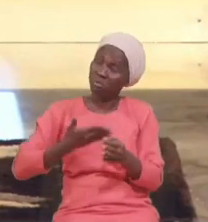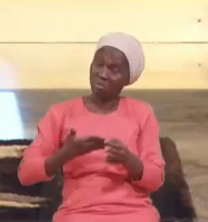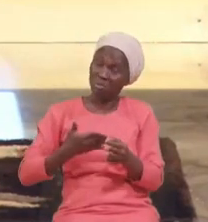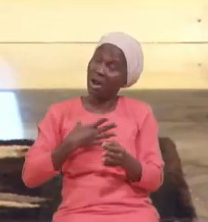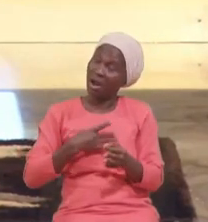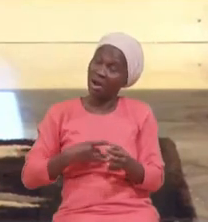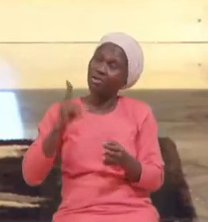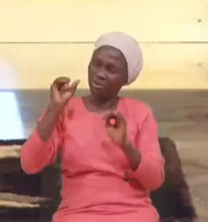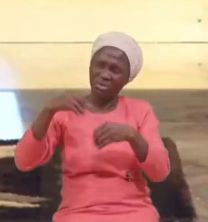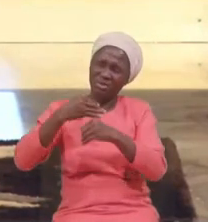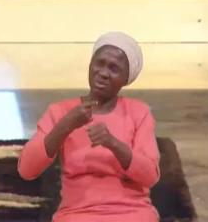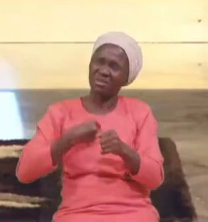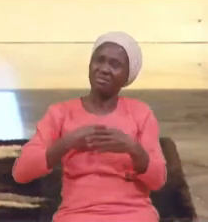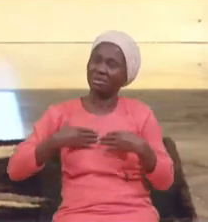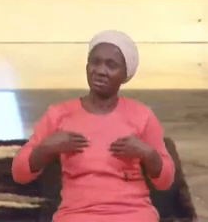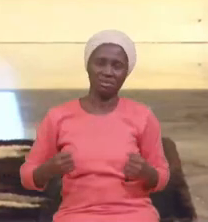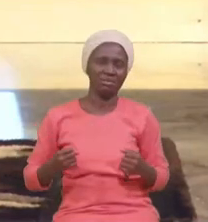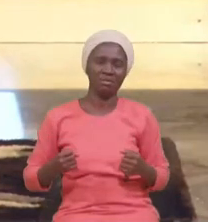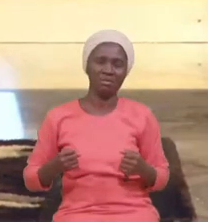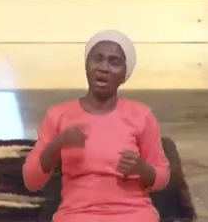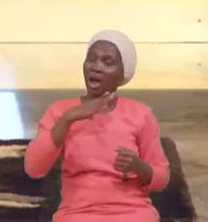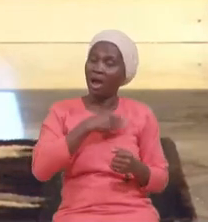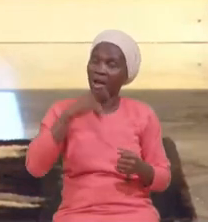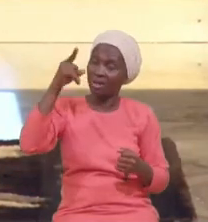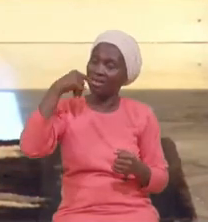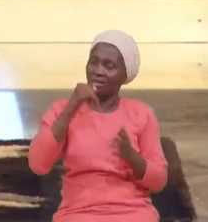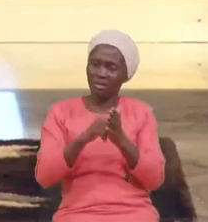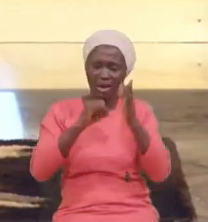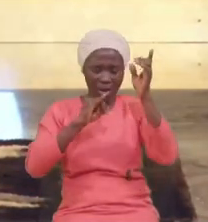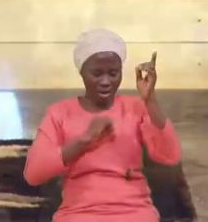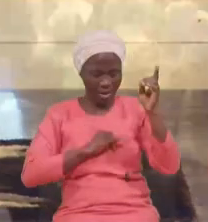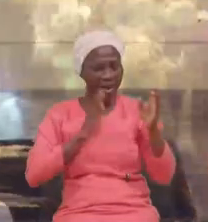pur. Et dis, je le veux. Sois pur.